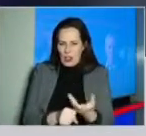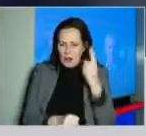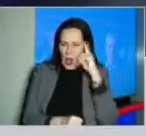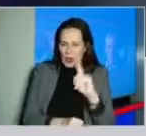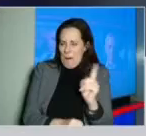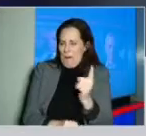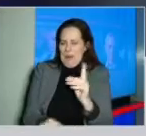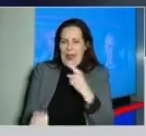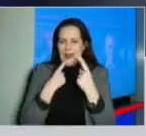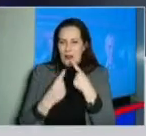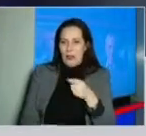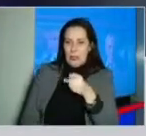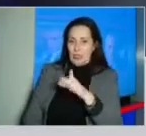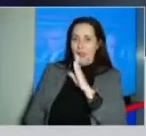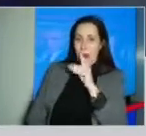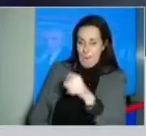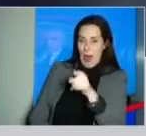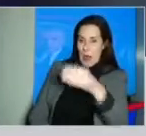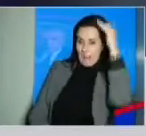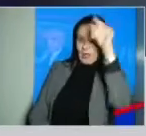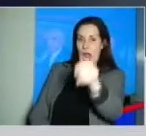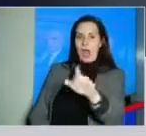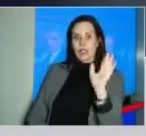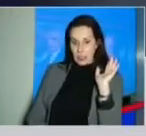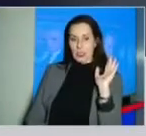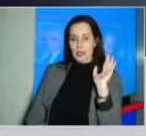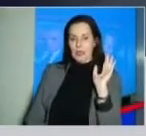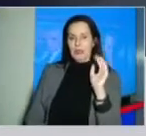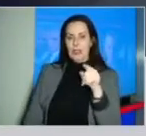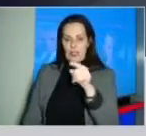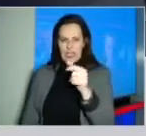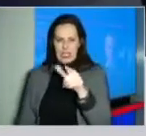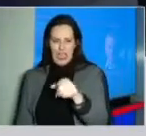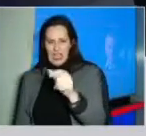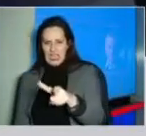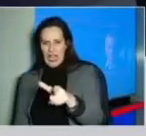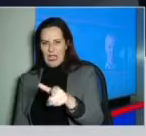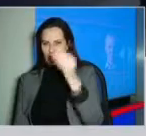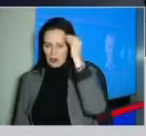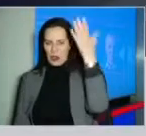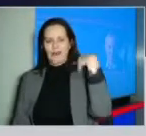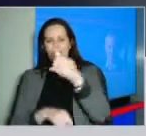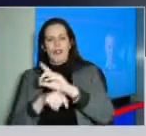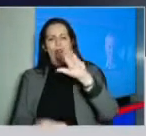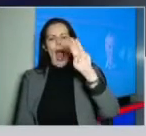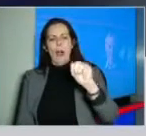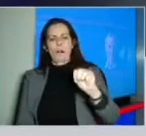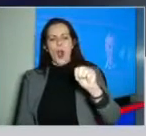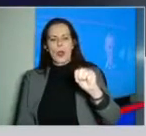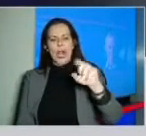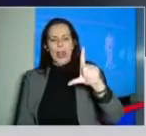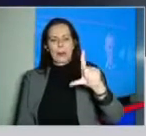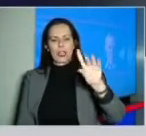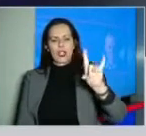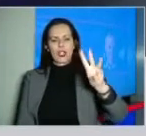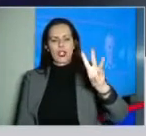יודעים עם מי לדבר, הם לא יודעים... זה הבעיה של המטה של גנץ. זה קצת מזכיר את אמנון ליפקין שחן. ואז עכשיו התחילו